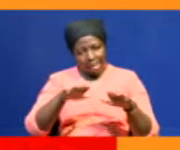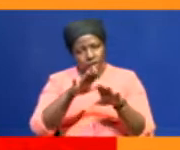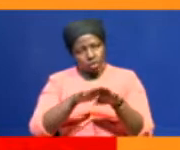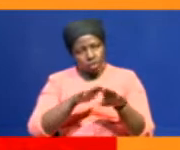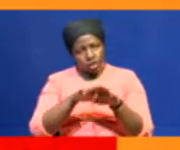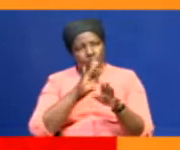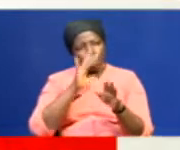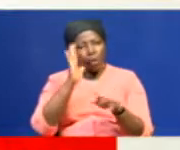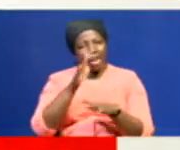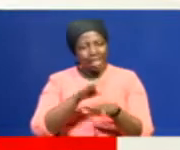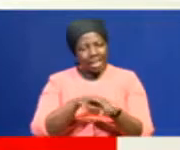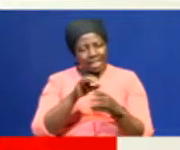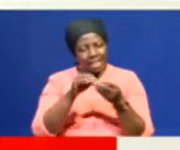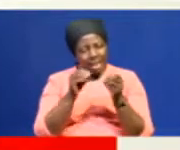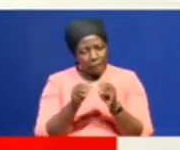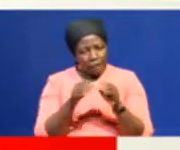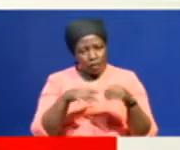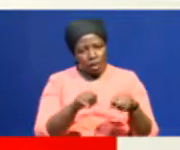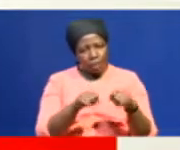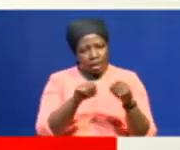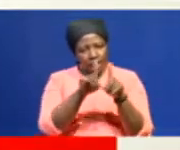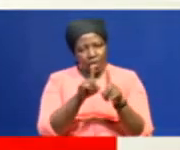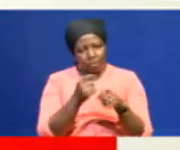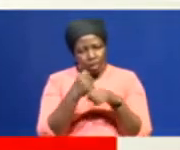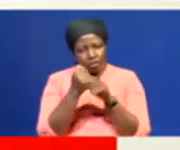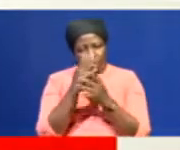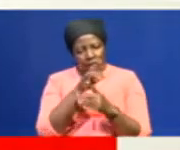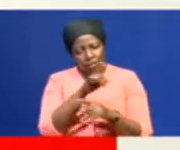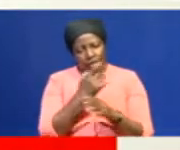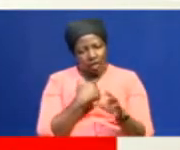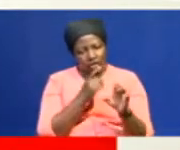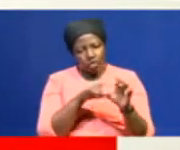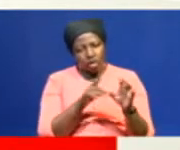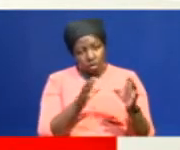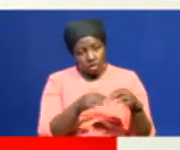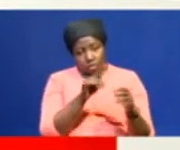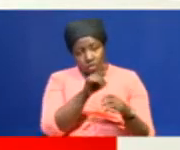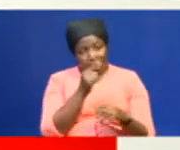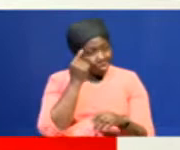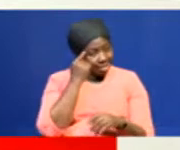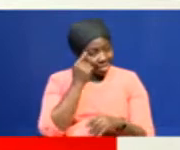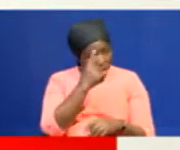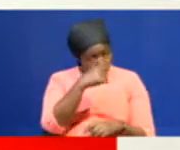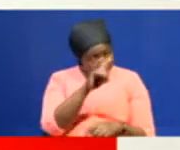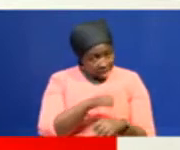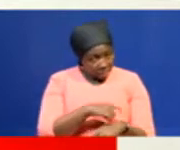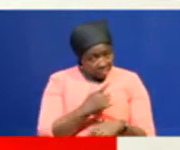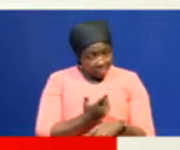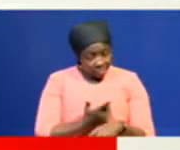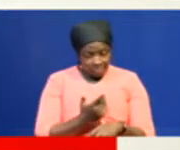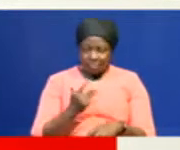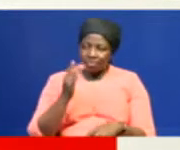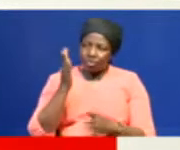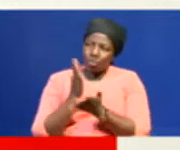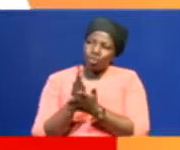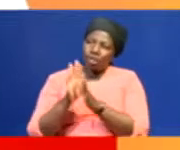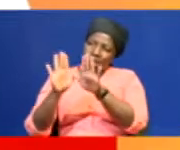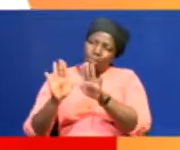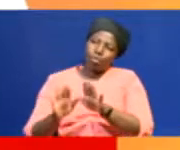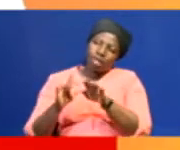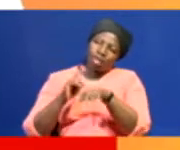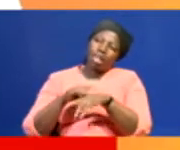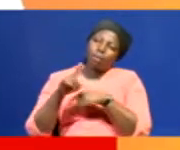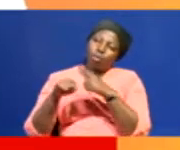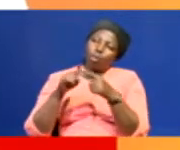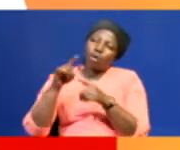kamili ya wanabodaboda na pengine kuhakikisha kwamba wako katika vikundi. Je, unadhani ni wakati ni huu? Ndio, ni wakati muhimu ambapo tunafaa tuanze